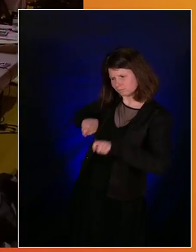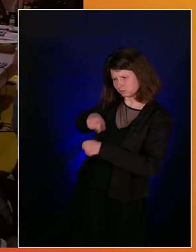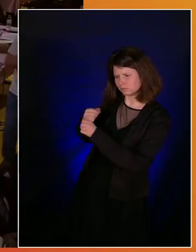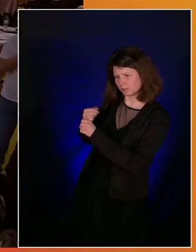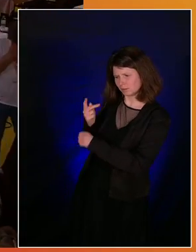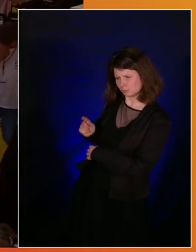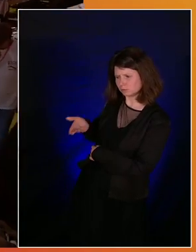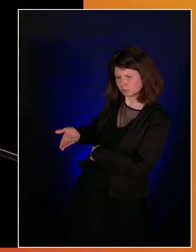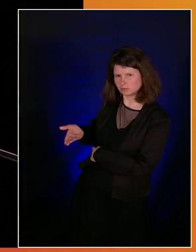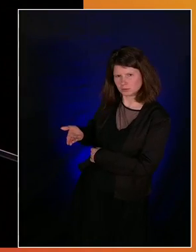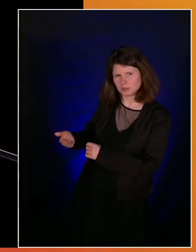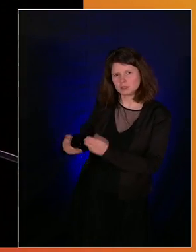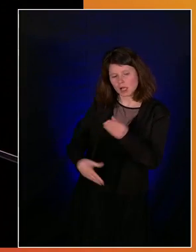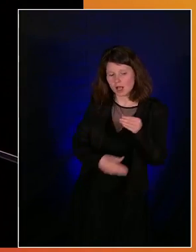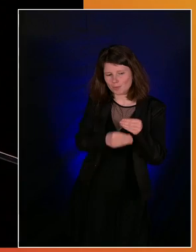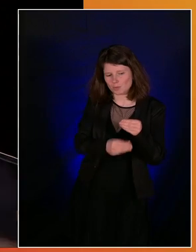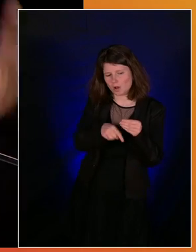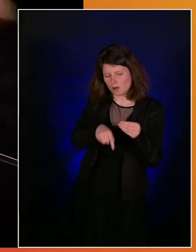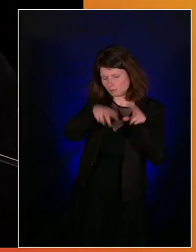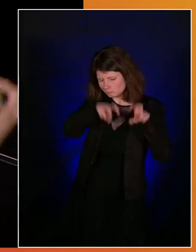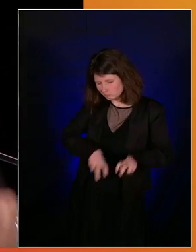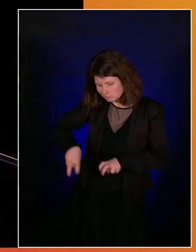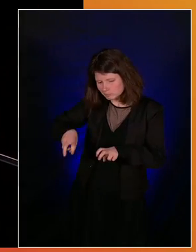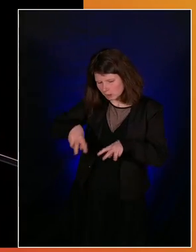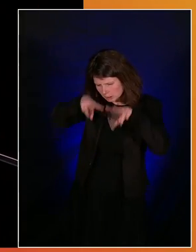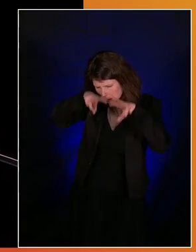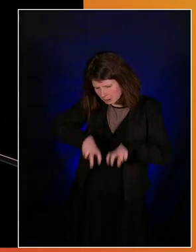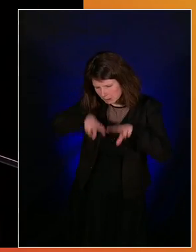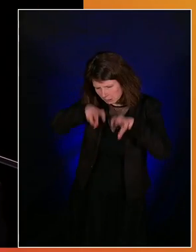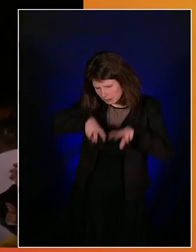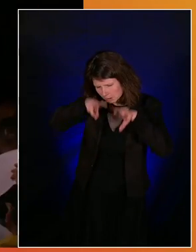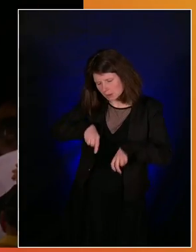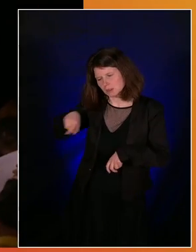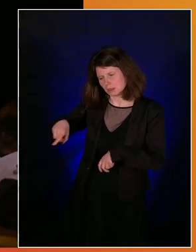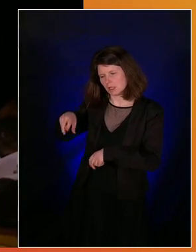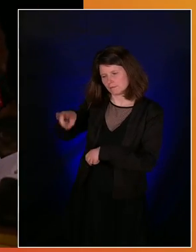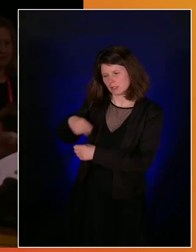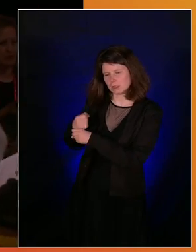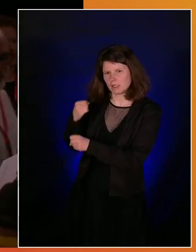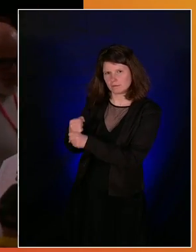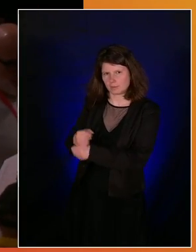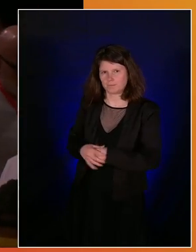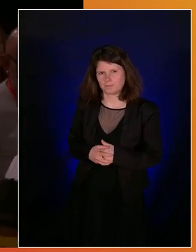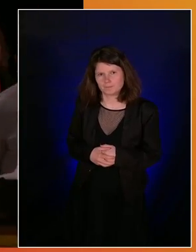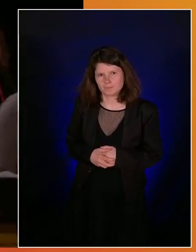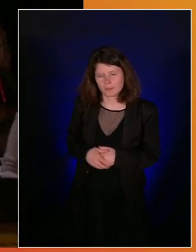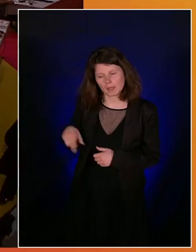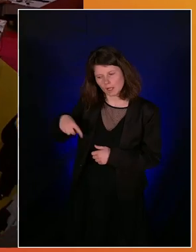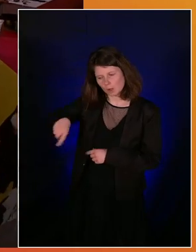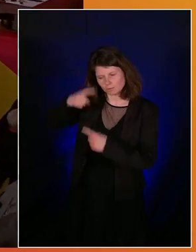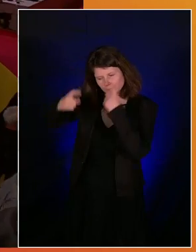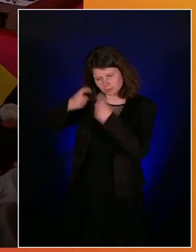parce que les amendements aussi c'est du travail c'est le témoignage que les camarades se sont intéressés à ce que sera demain l'avenir de notre